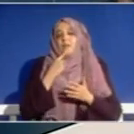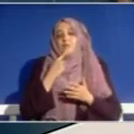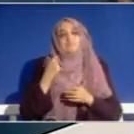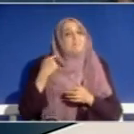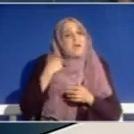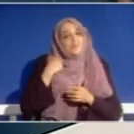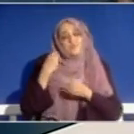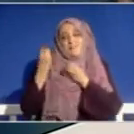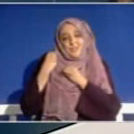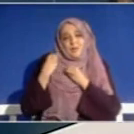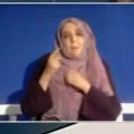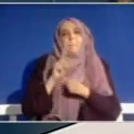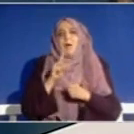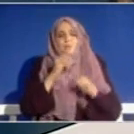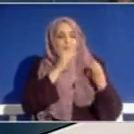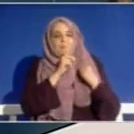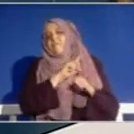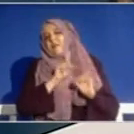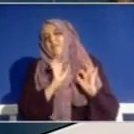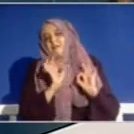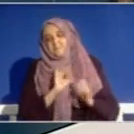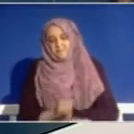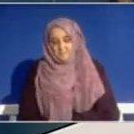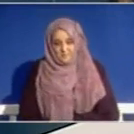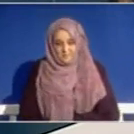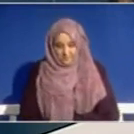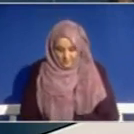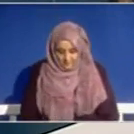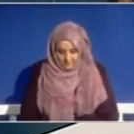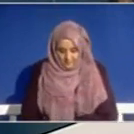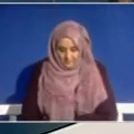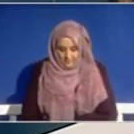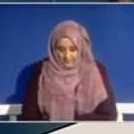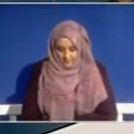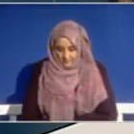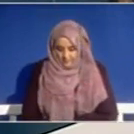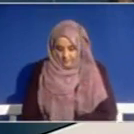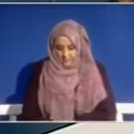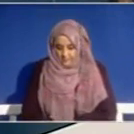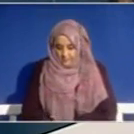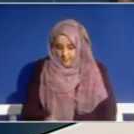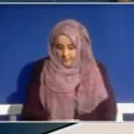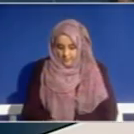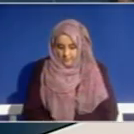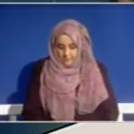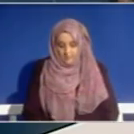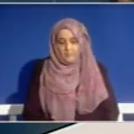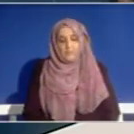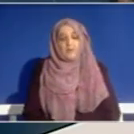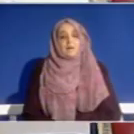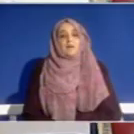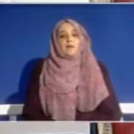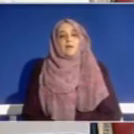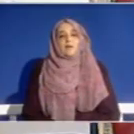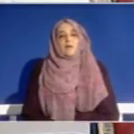ذلك الفضل وذلك الأجر ولكن لا إثم عليه. واضح. سؤالها ثاني فضيلة الشيخ، قالت لك أبناء زوجي من